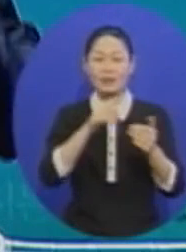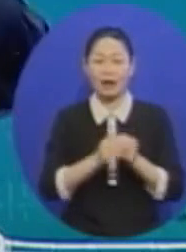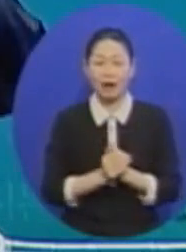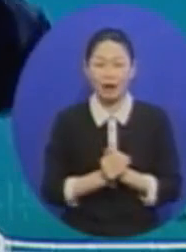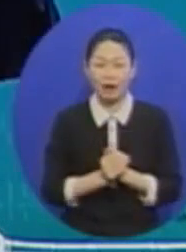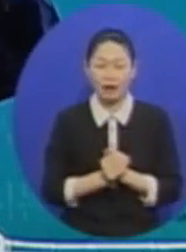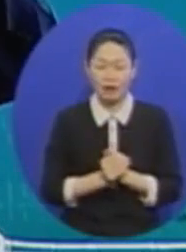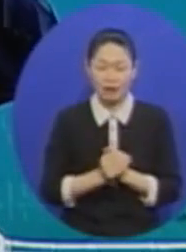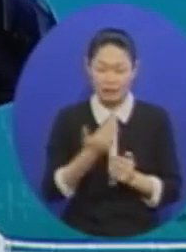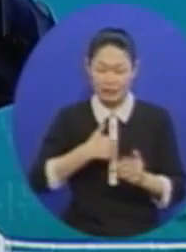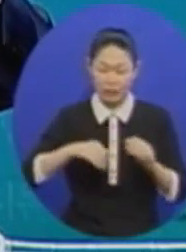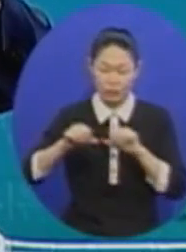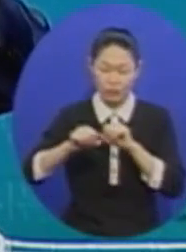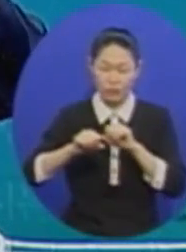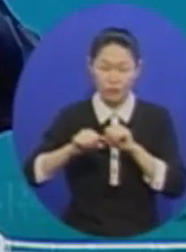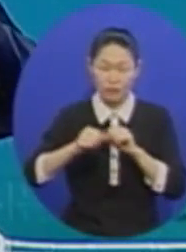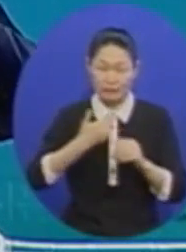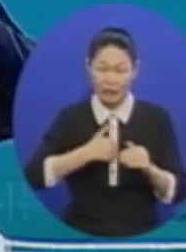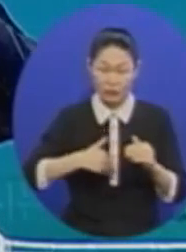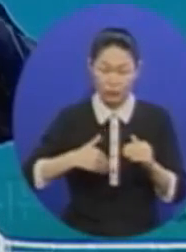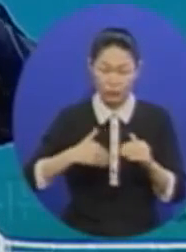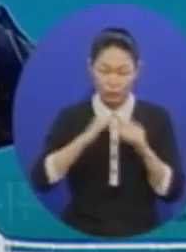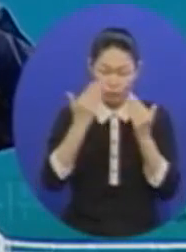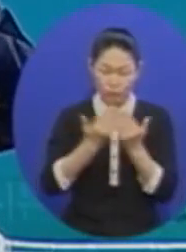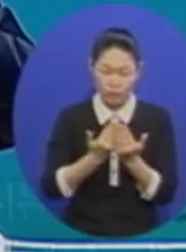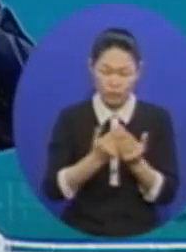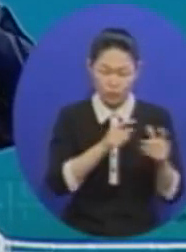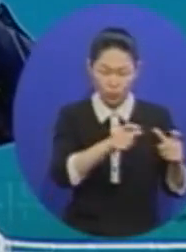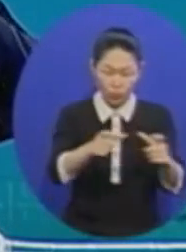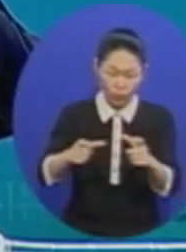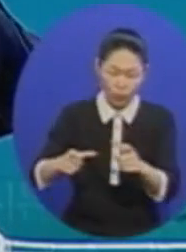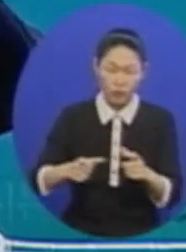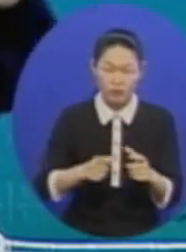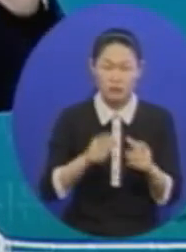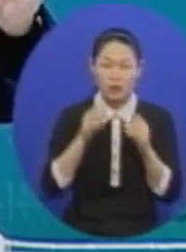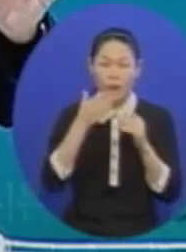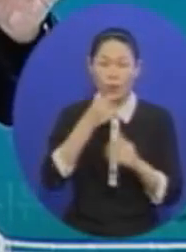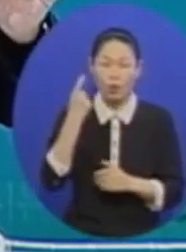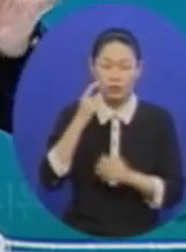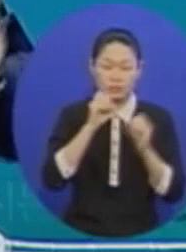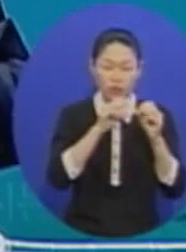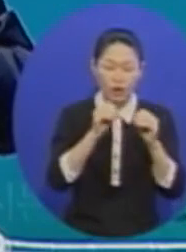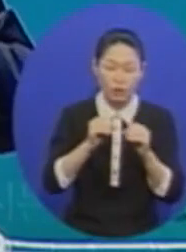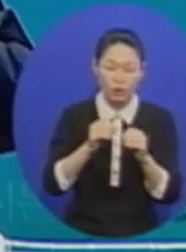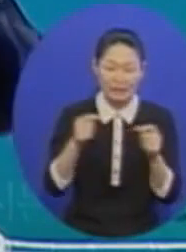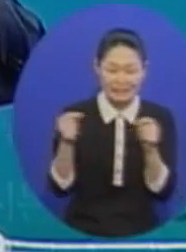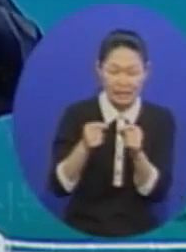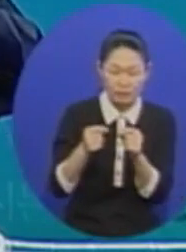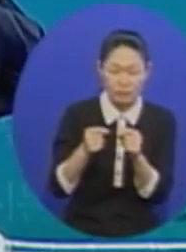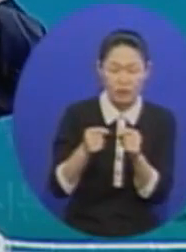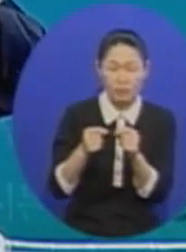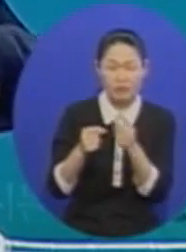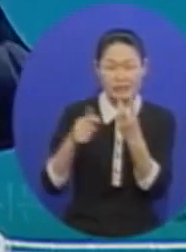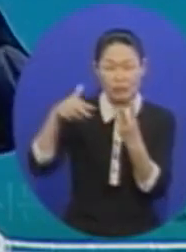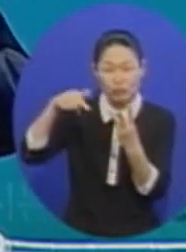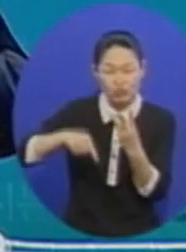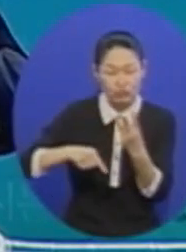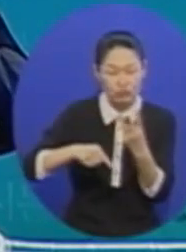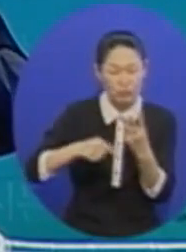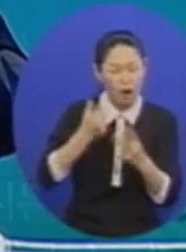가서 복음을 전하고 어느 도시에서는 뭐 짧게 는 한석주 또는 몇 달